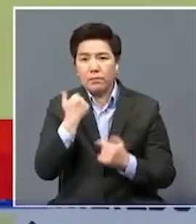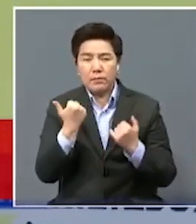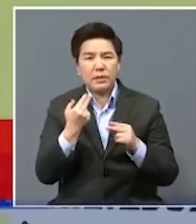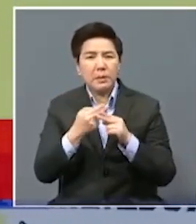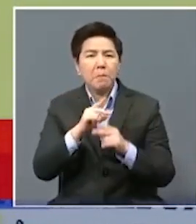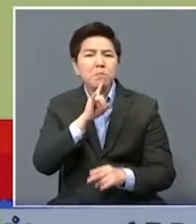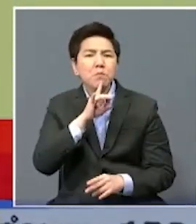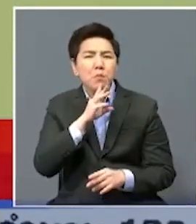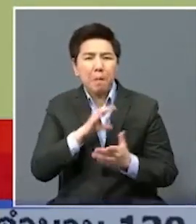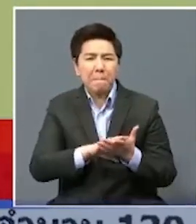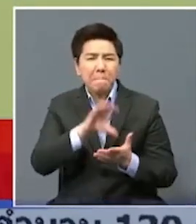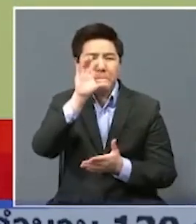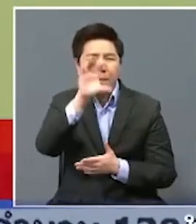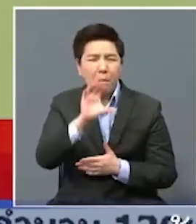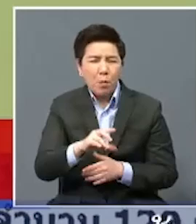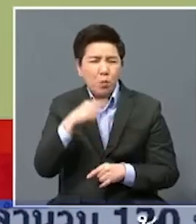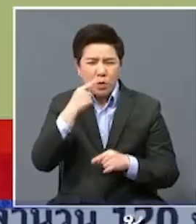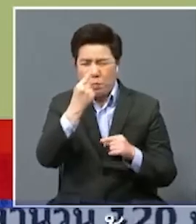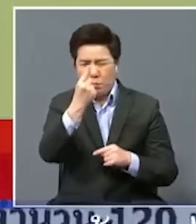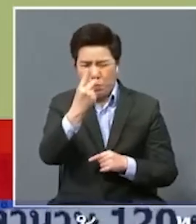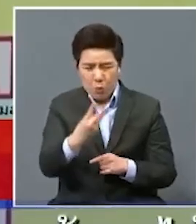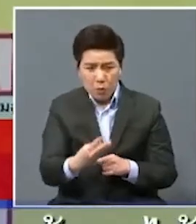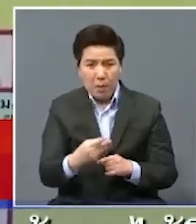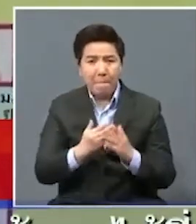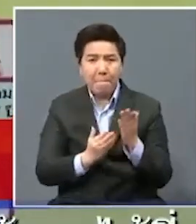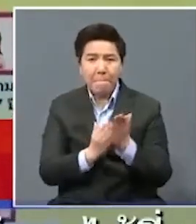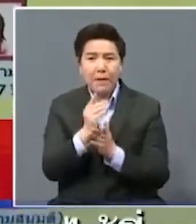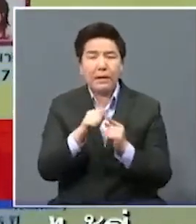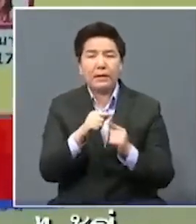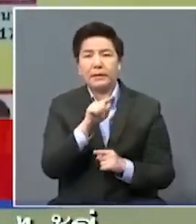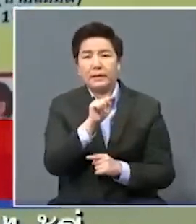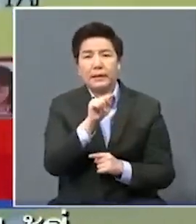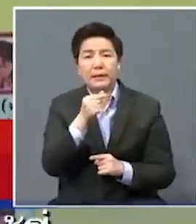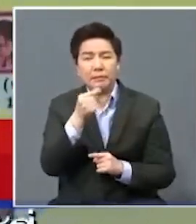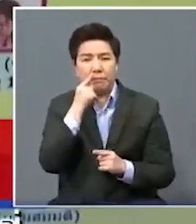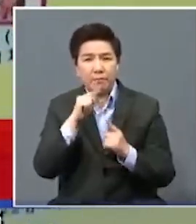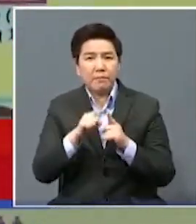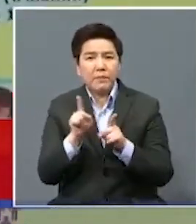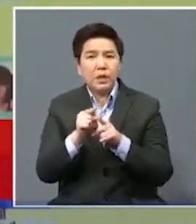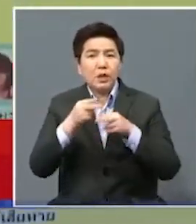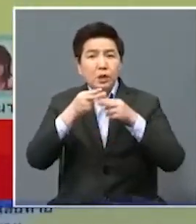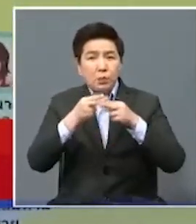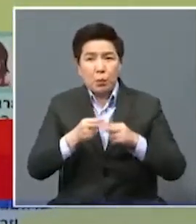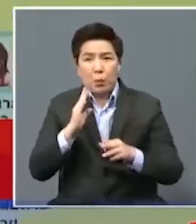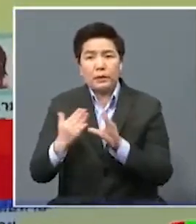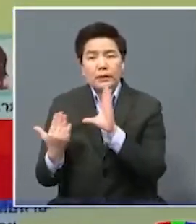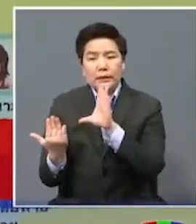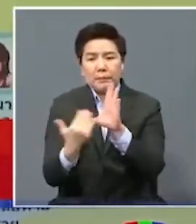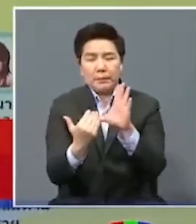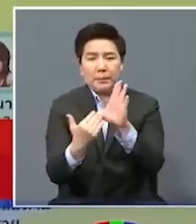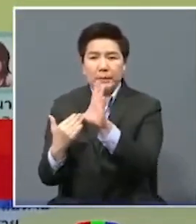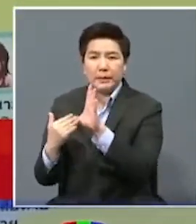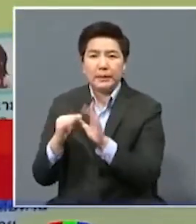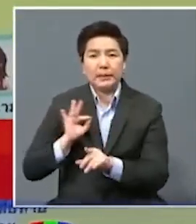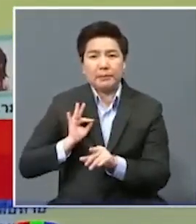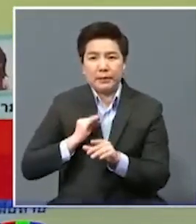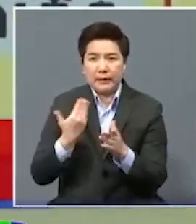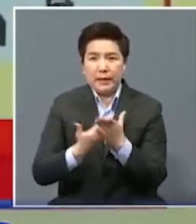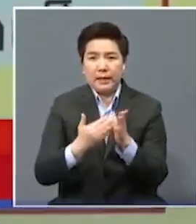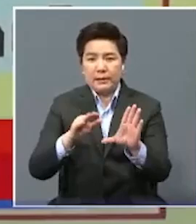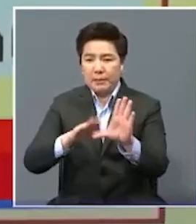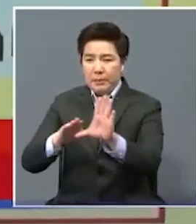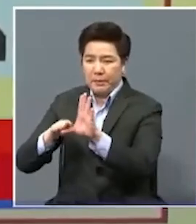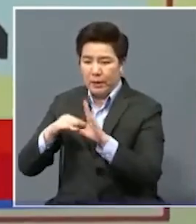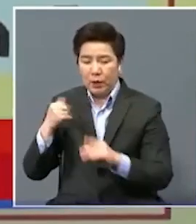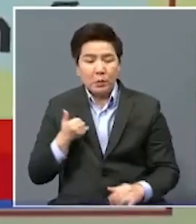แพร่คลิปลามกอนาจารของหญิงสาวหลายรายผ่านเทเลกราฟซึ่งเปิดให้เฉพาะผู้ที่สมัครสมาชิกจ่ายค่าสมัครถึงจะเ